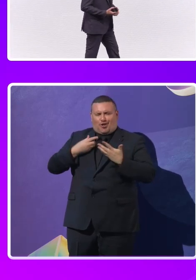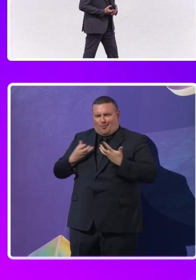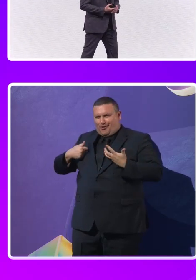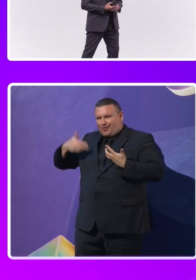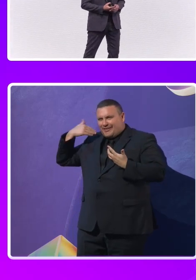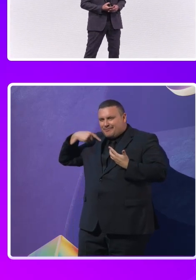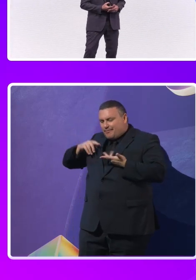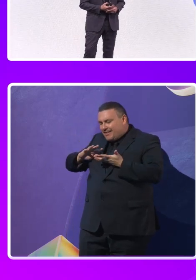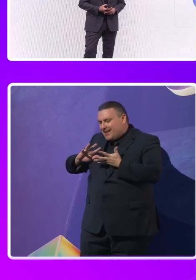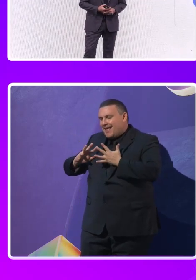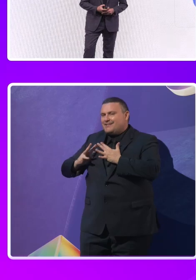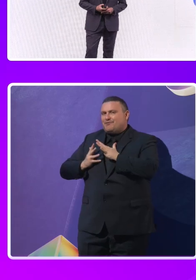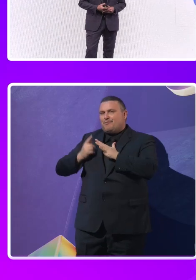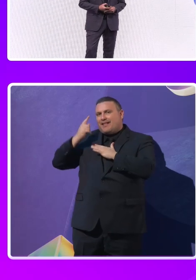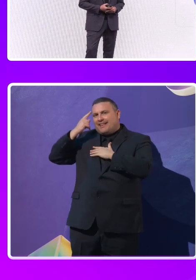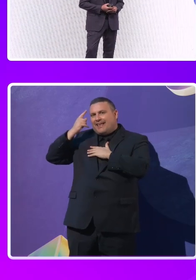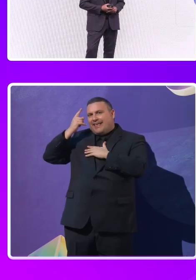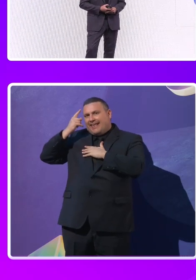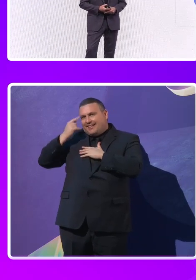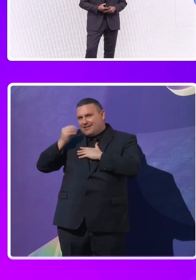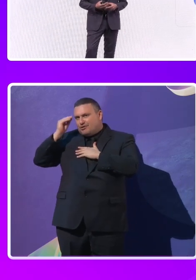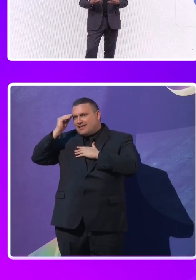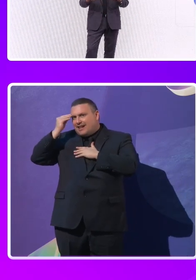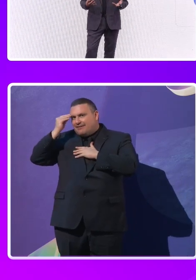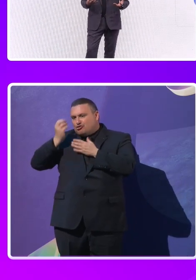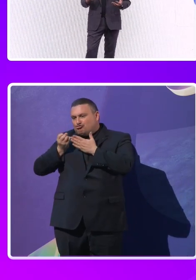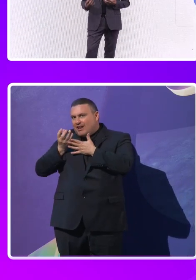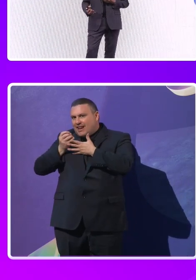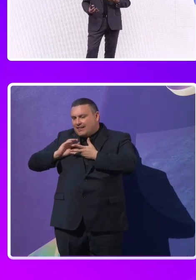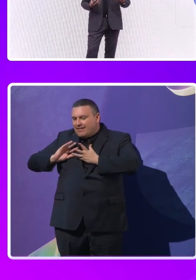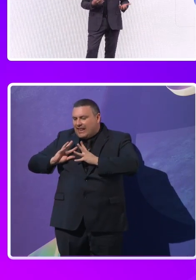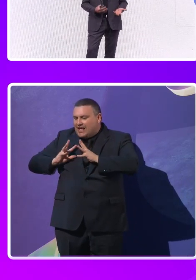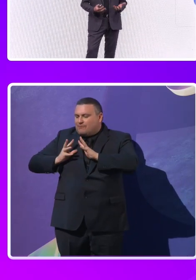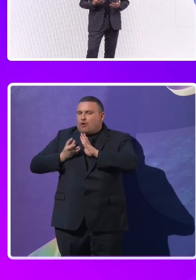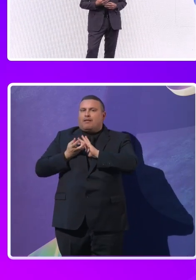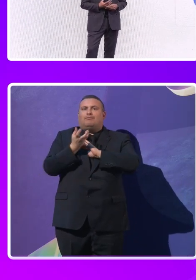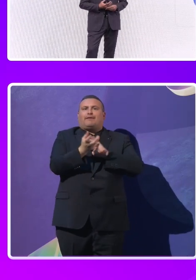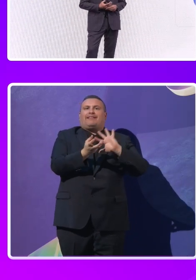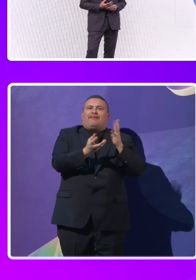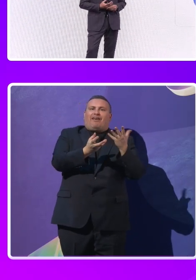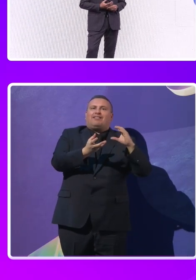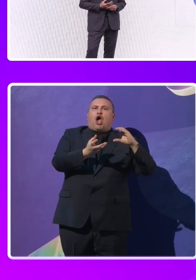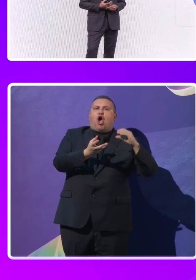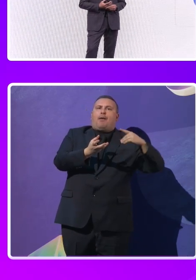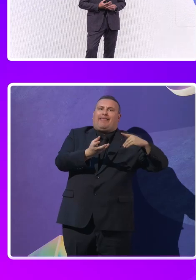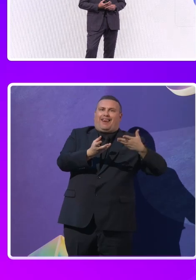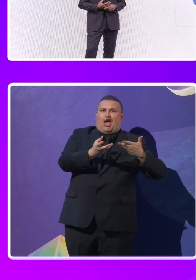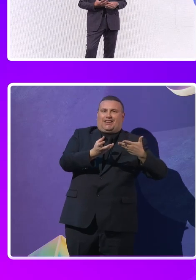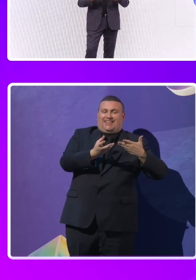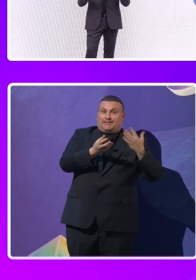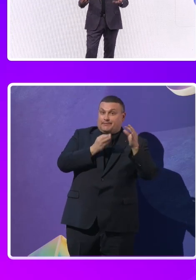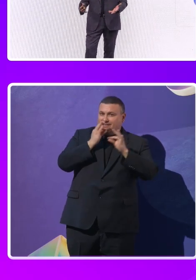l'a generativa può può portare quando si trasformano i propri prodotti e i propri servizi